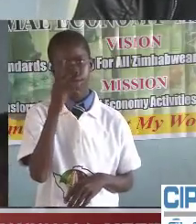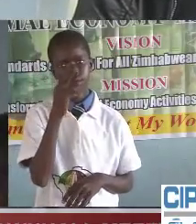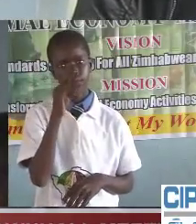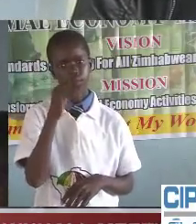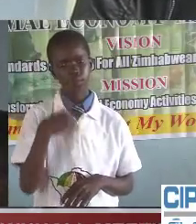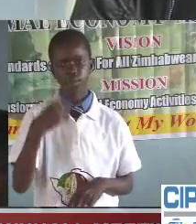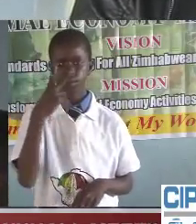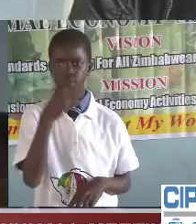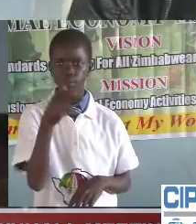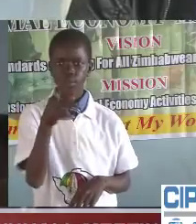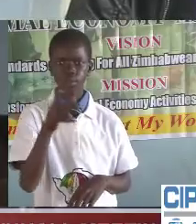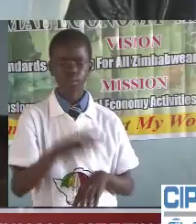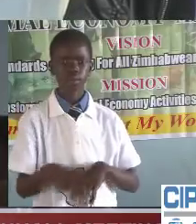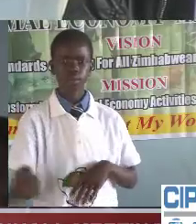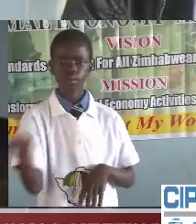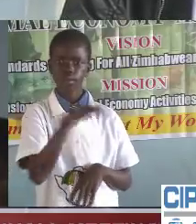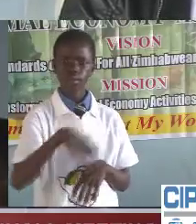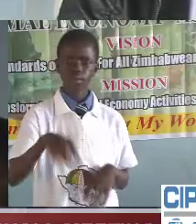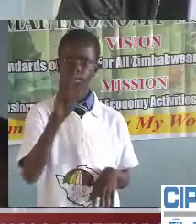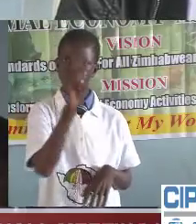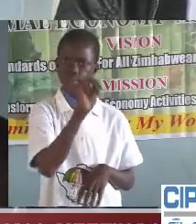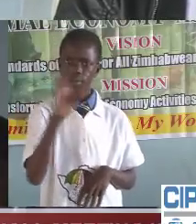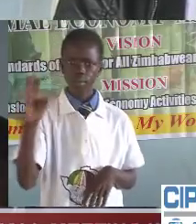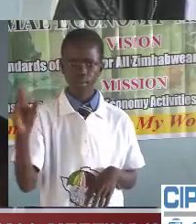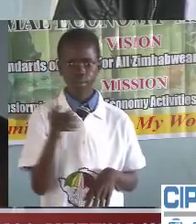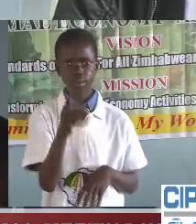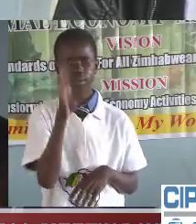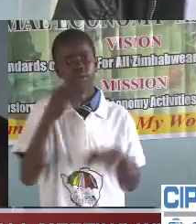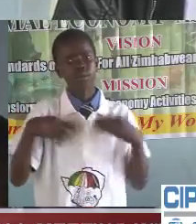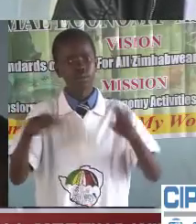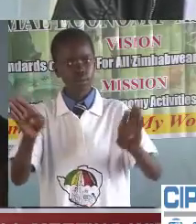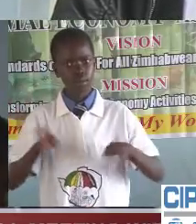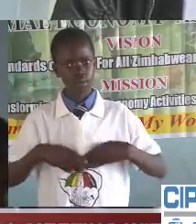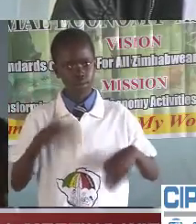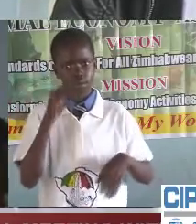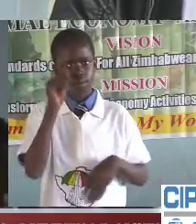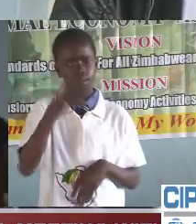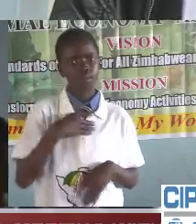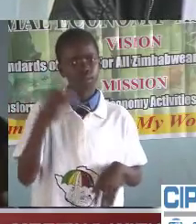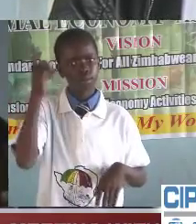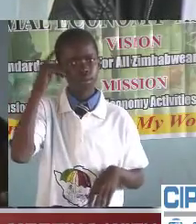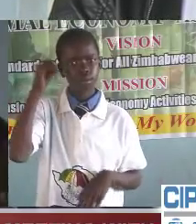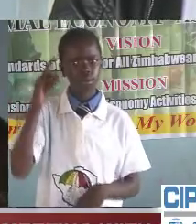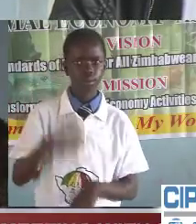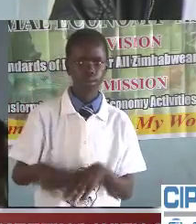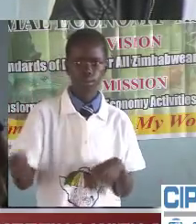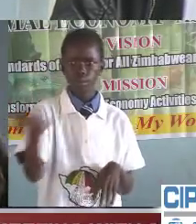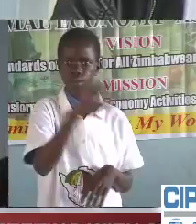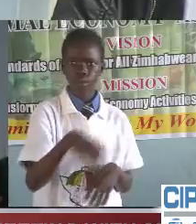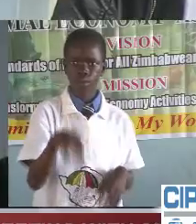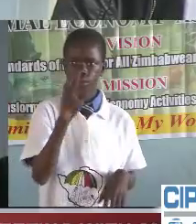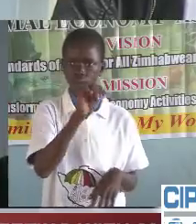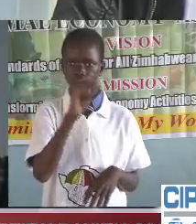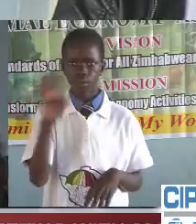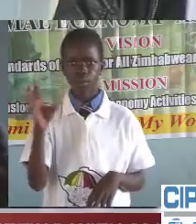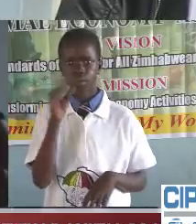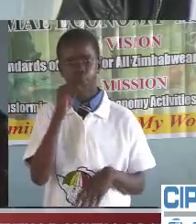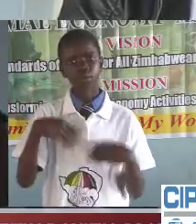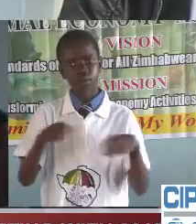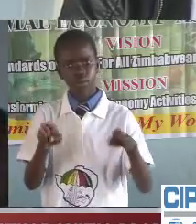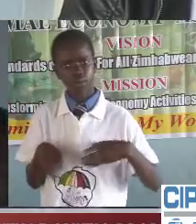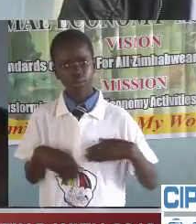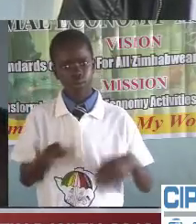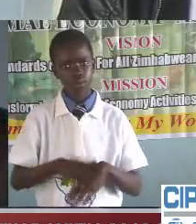kutarisira imimi makanselas anotivimbisa kuti muchazova makanselas edu muri